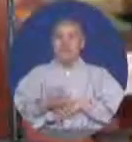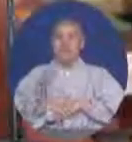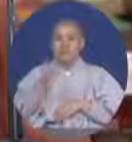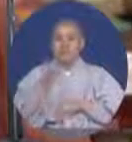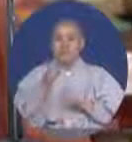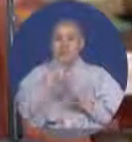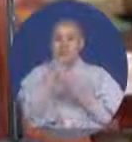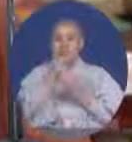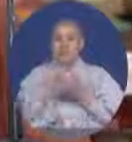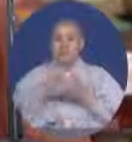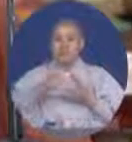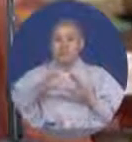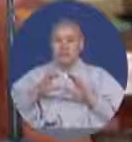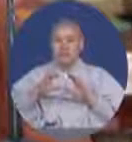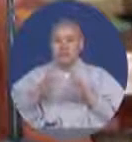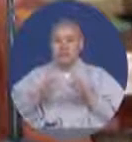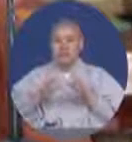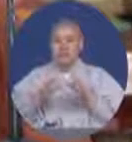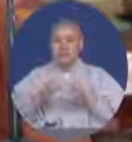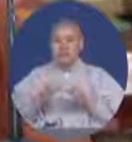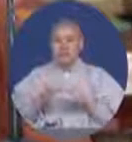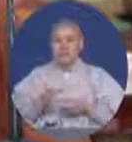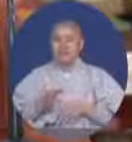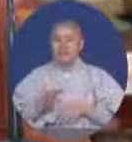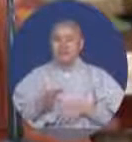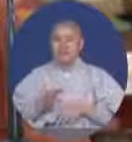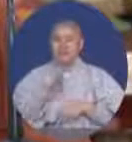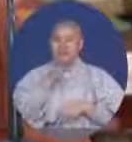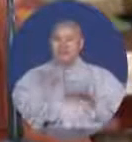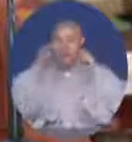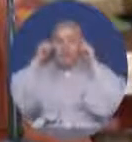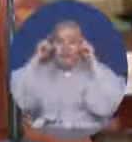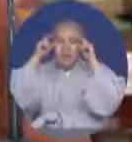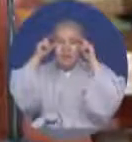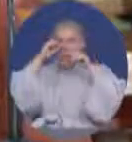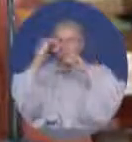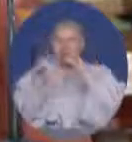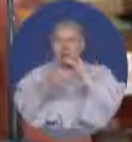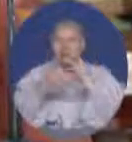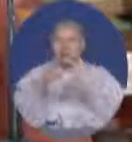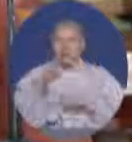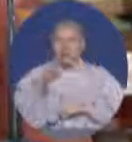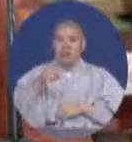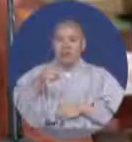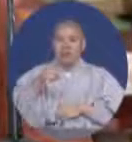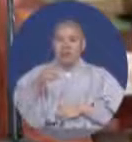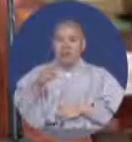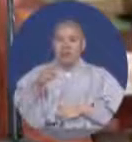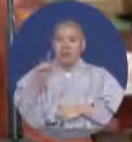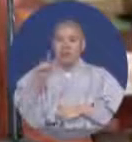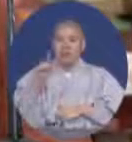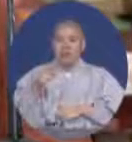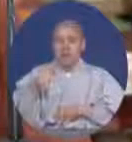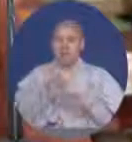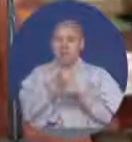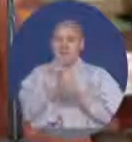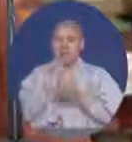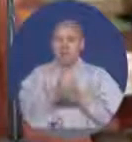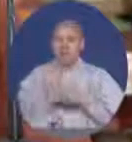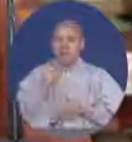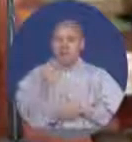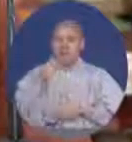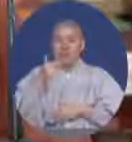게 정각을 이룬 성정각불, 중생을 제도하고자 하는 원불,